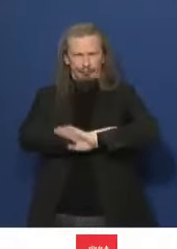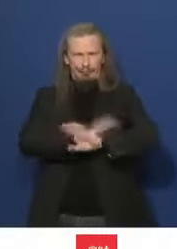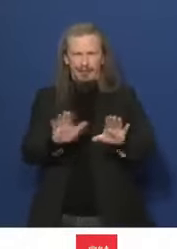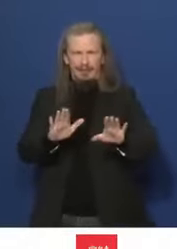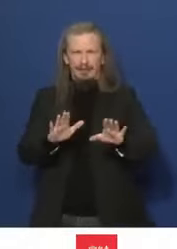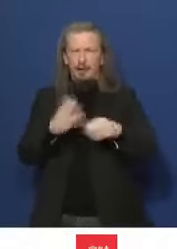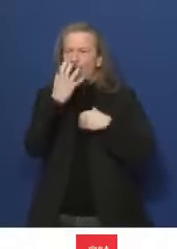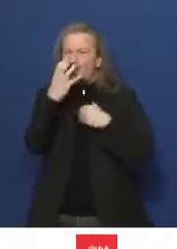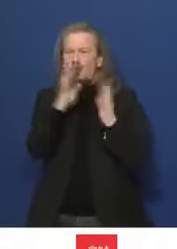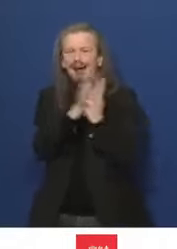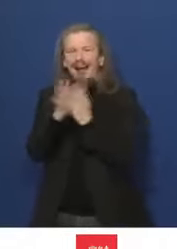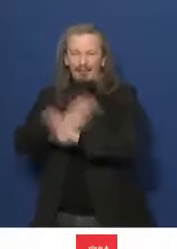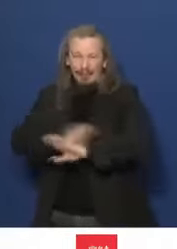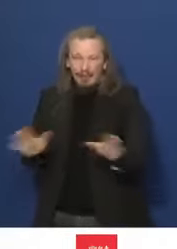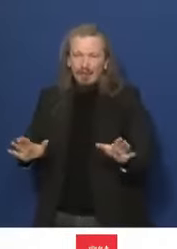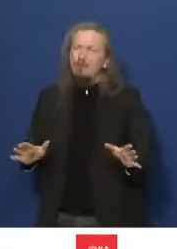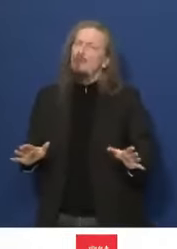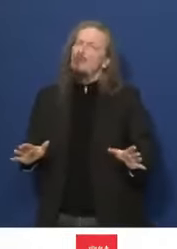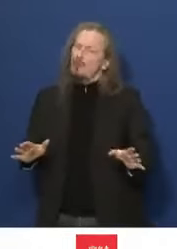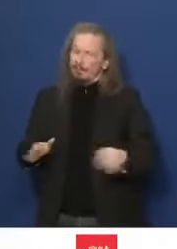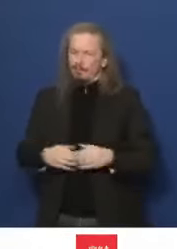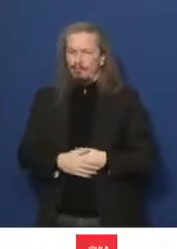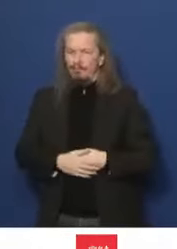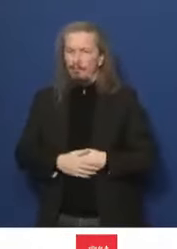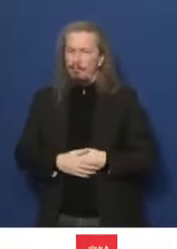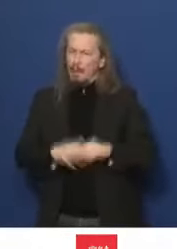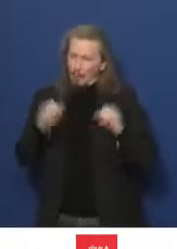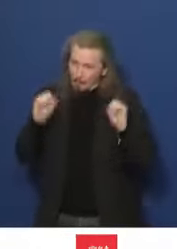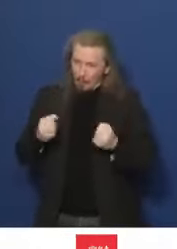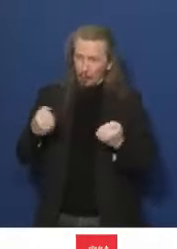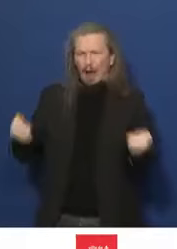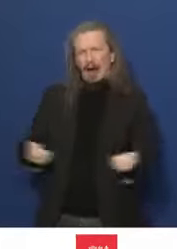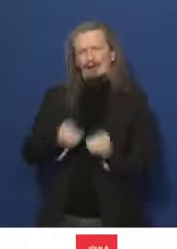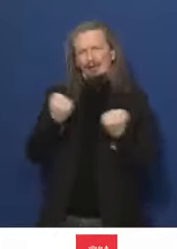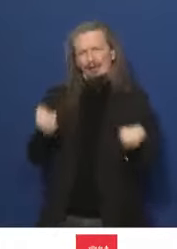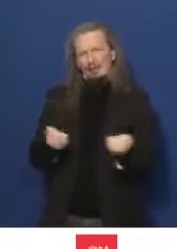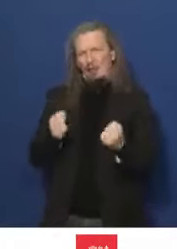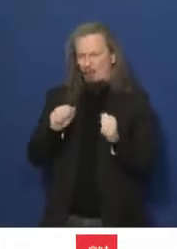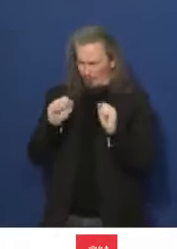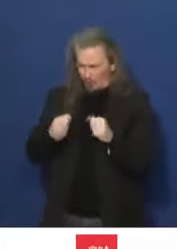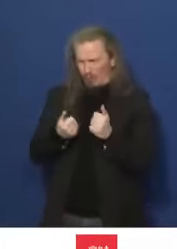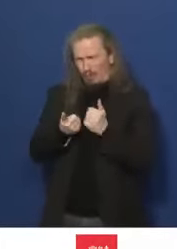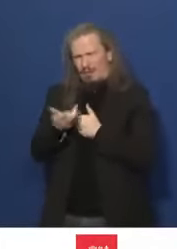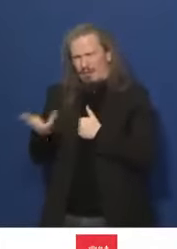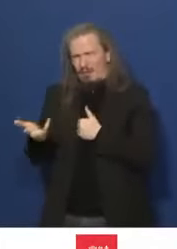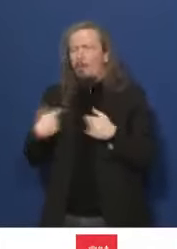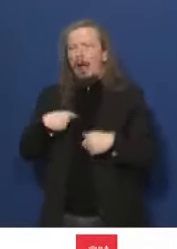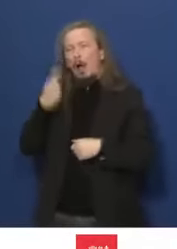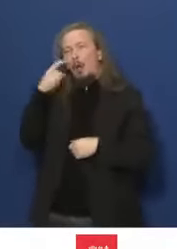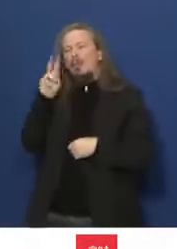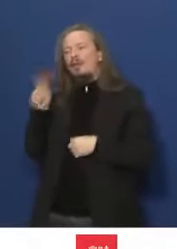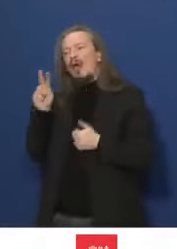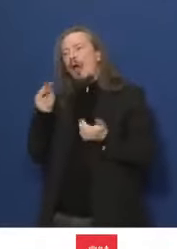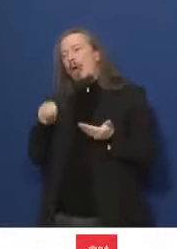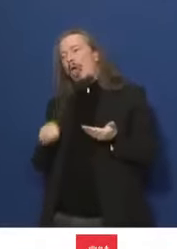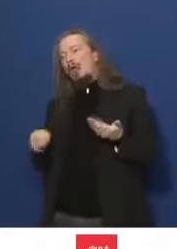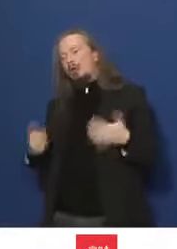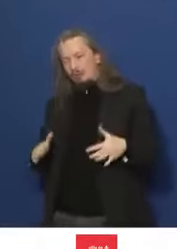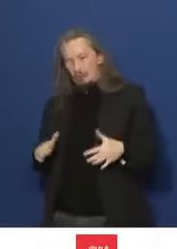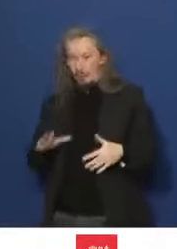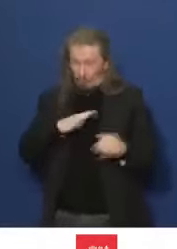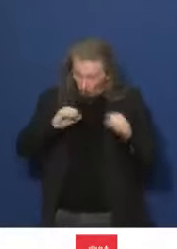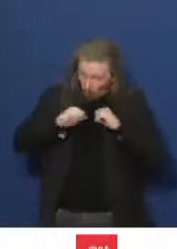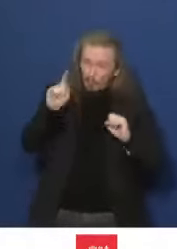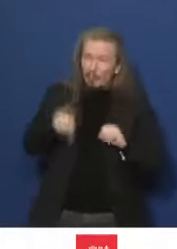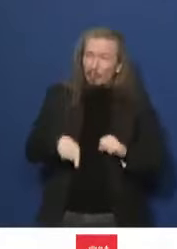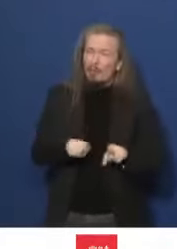là aussi, il peut y avoir un certain nombre d'actions. Je crois qu'il faut être aussi proactif, il ne suffit pas simplement d'observer. Certaines